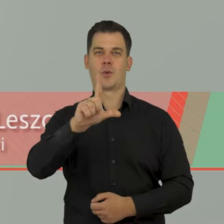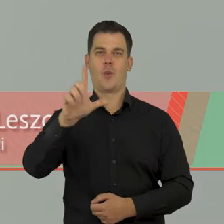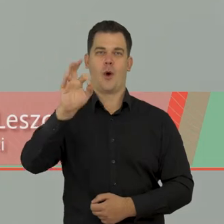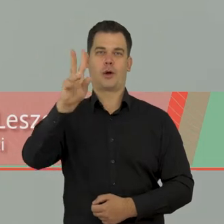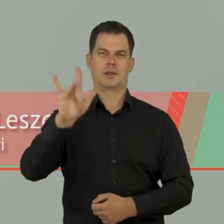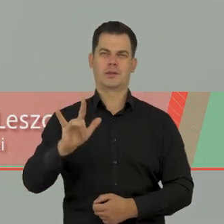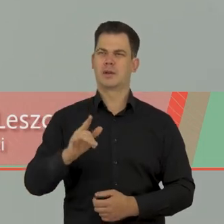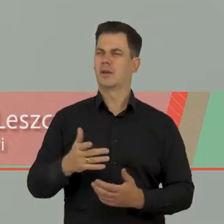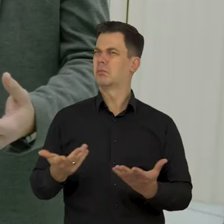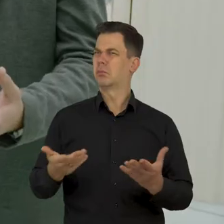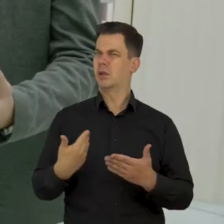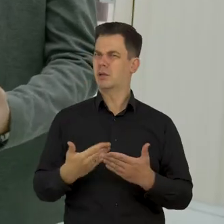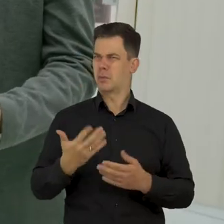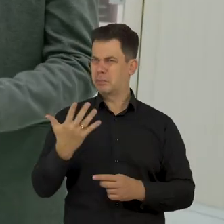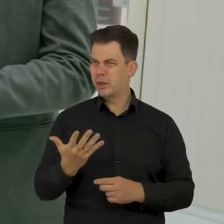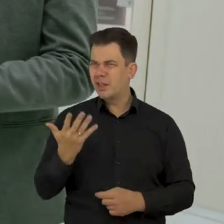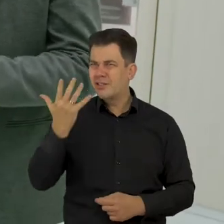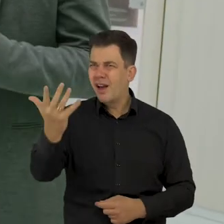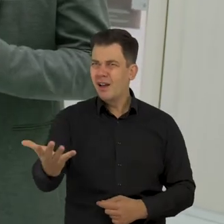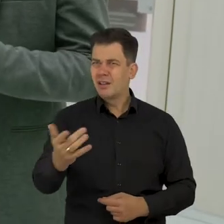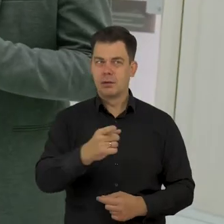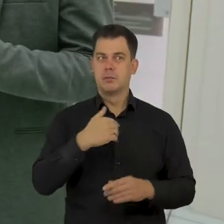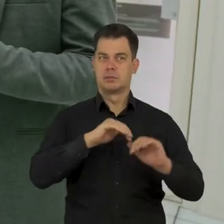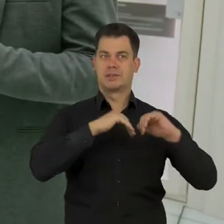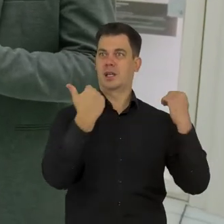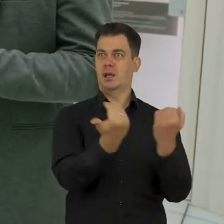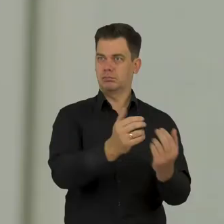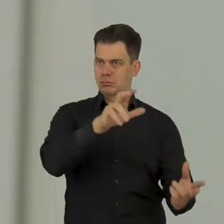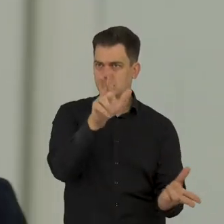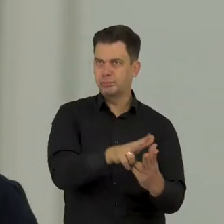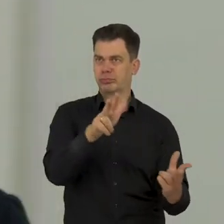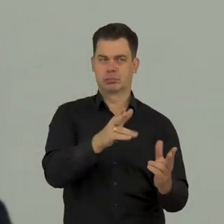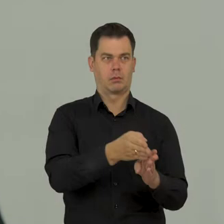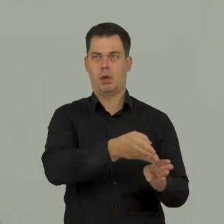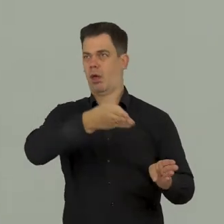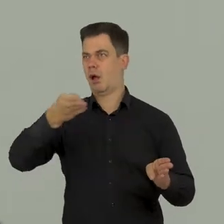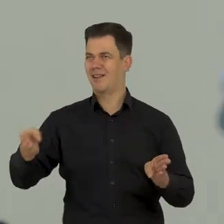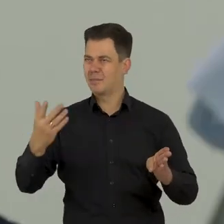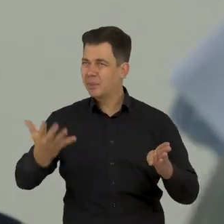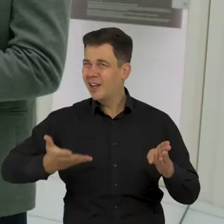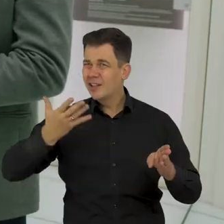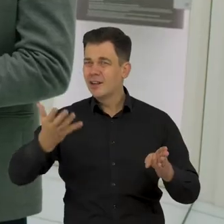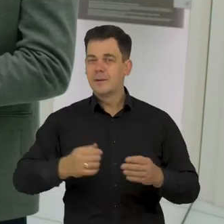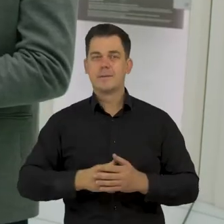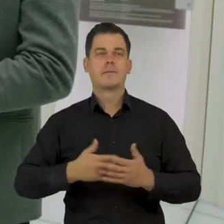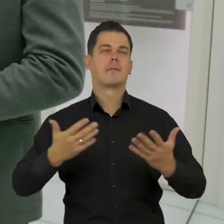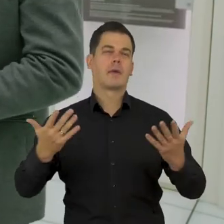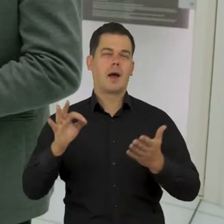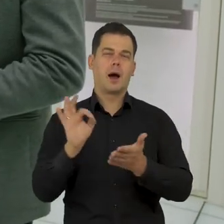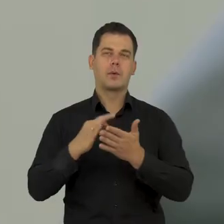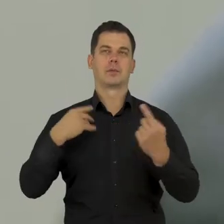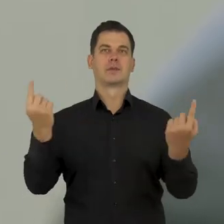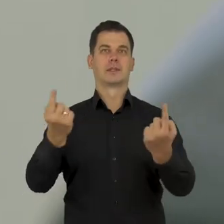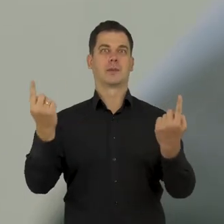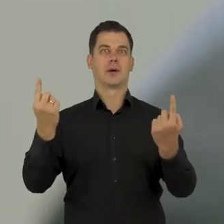nazywała się złoty. A z czego wynikał ten dosyć długi czas od momentu stwierdzenia, że tak będzie, do momentu